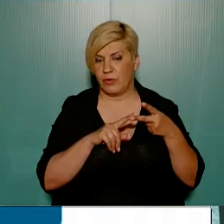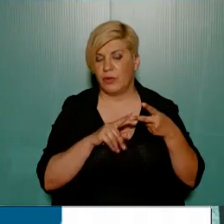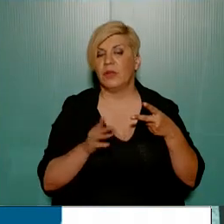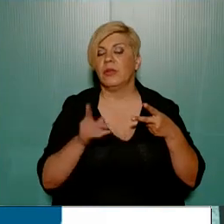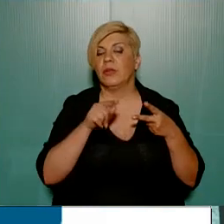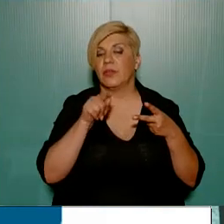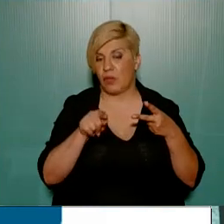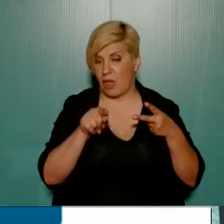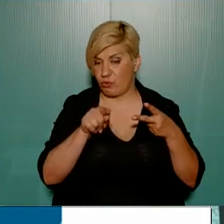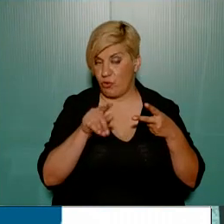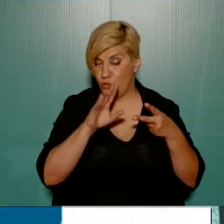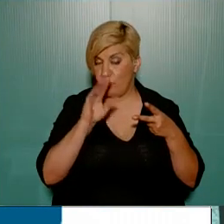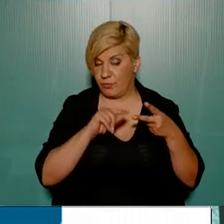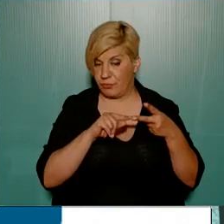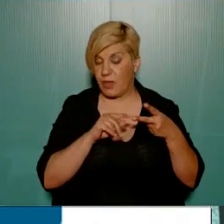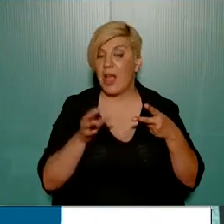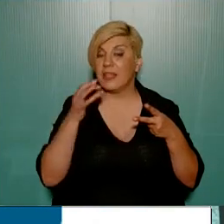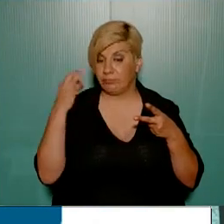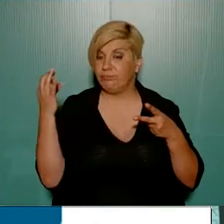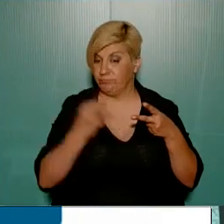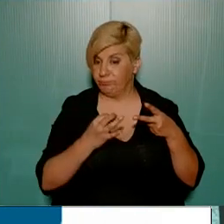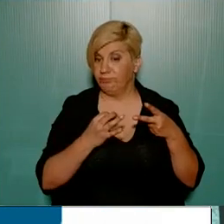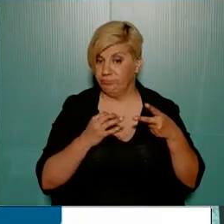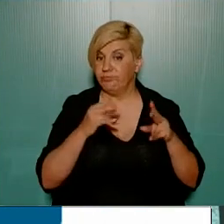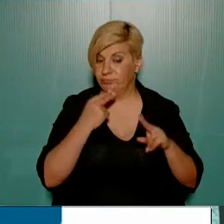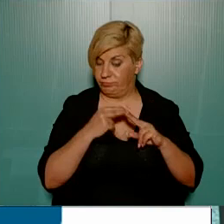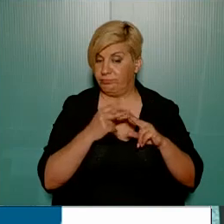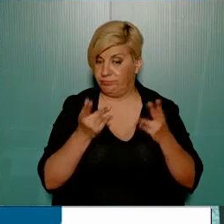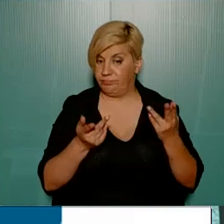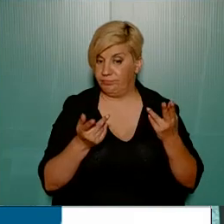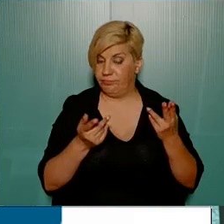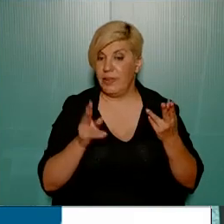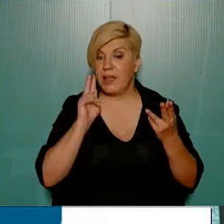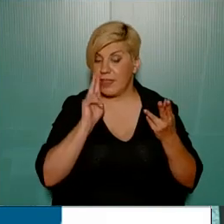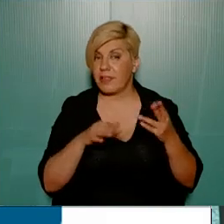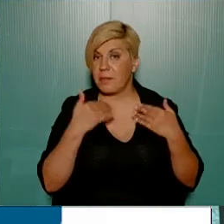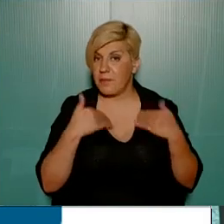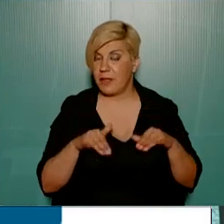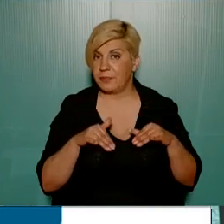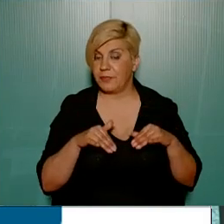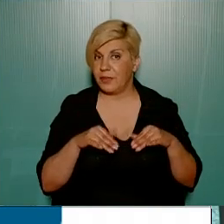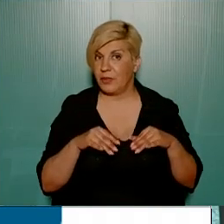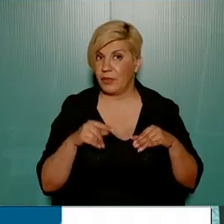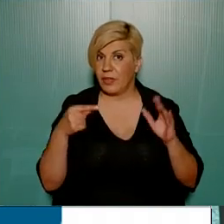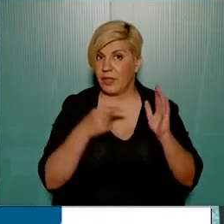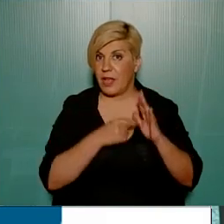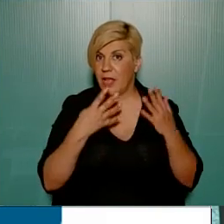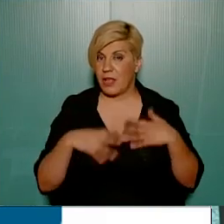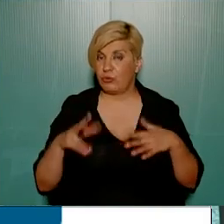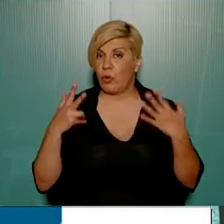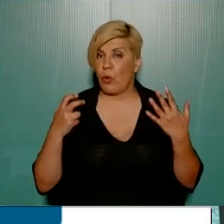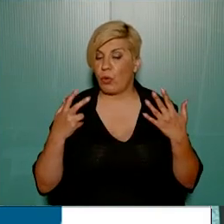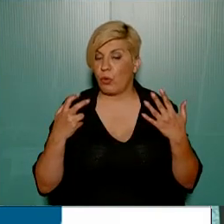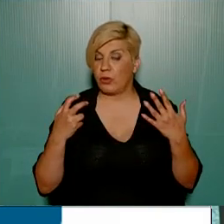προηγούμενη. Αυτό είναι σε άριστη κατάσταση επίσης, το οποίο είχα δει στην δεκαετία του 80,